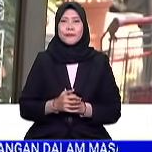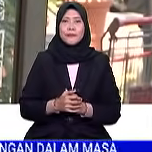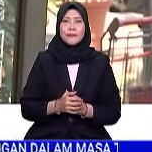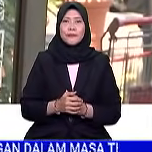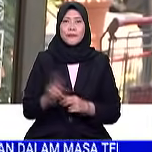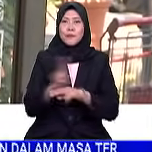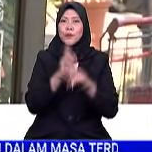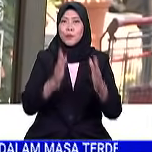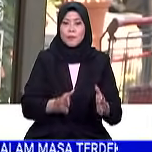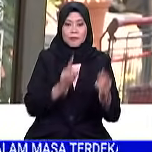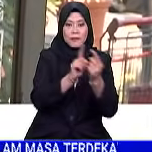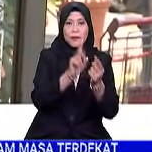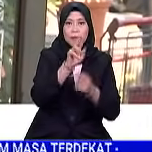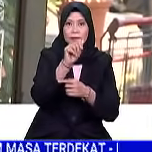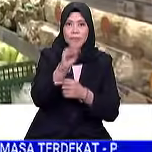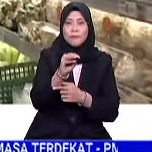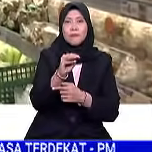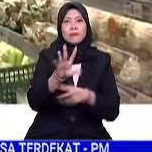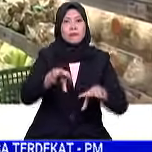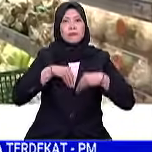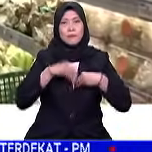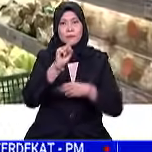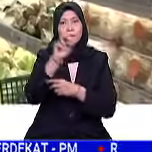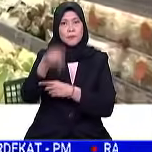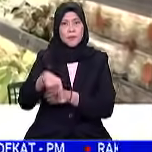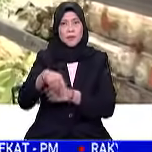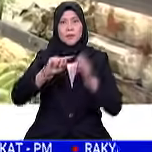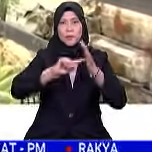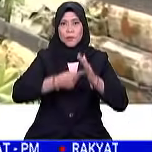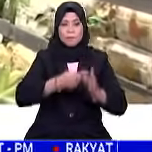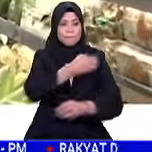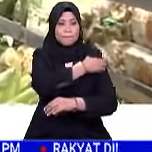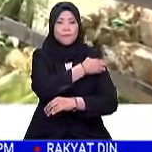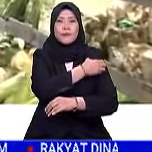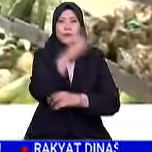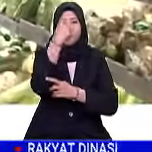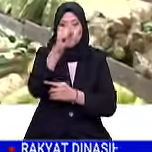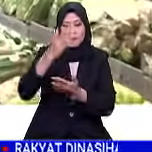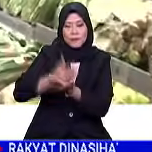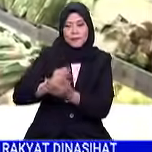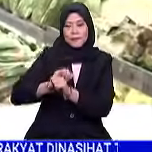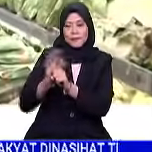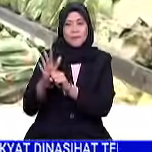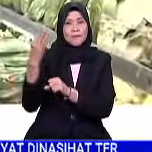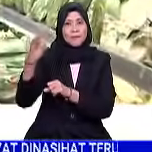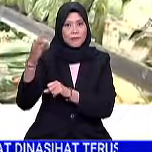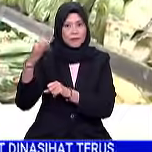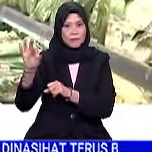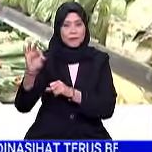Sementara itu, pengguna yang ditemui RTM menyambut baik SOP yang dikuatkuasakan dalam usaha memutuskan rantaian